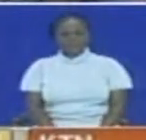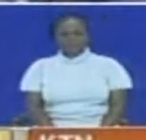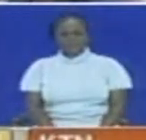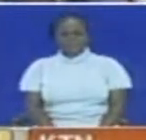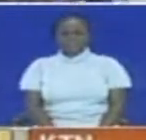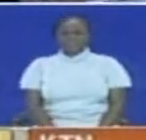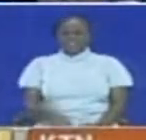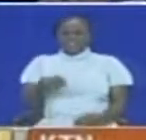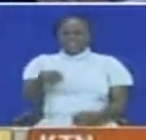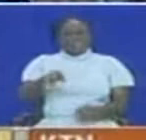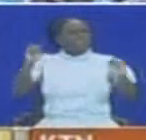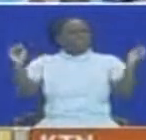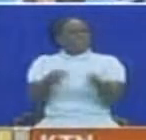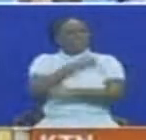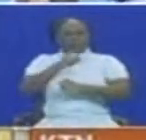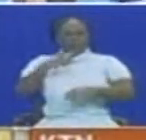Ambalo linamtoa kijasho.